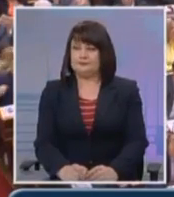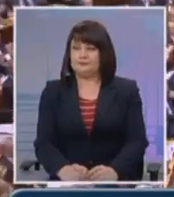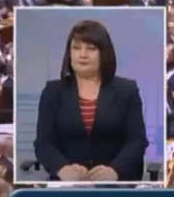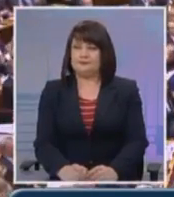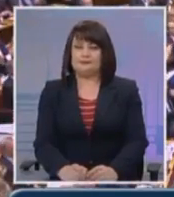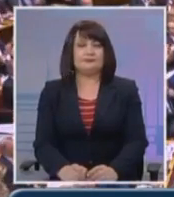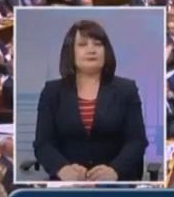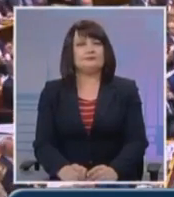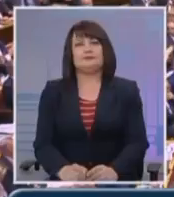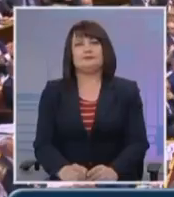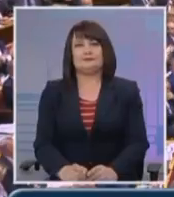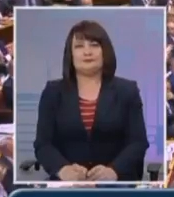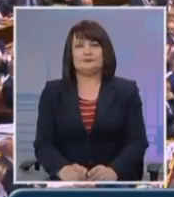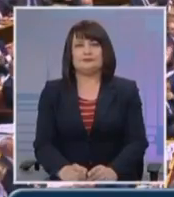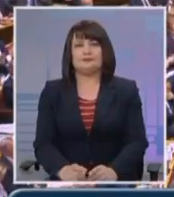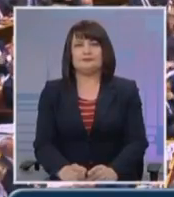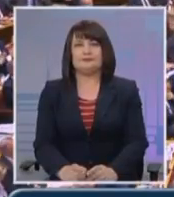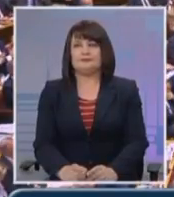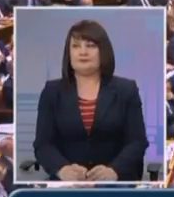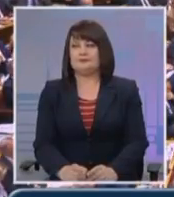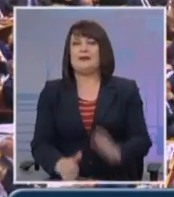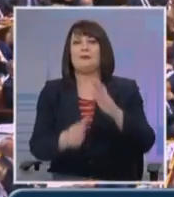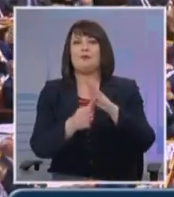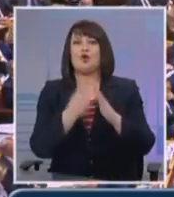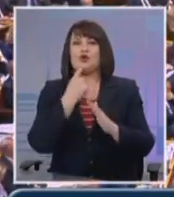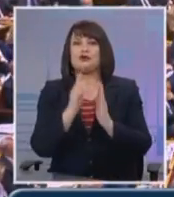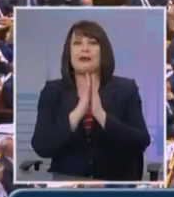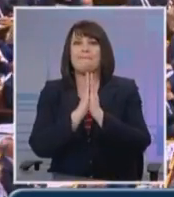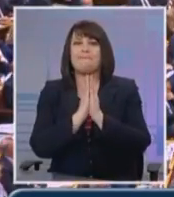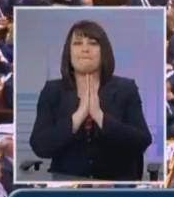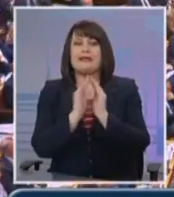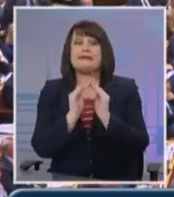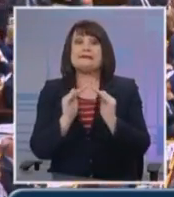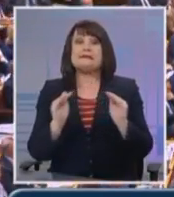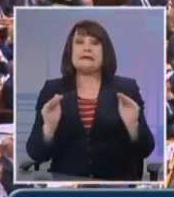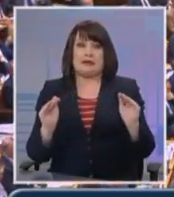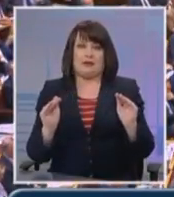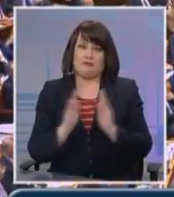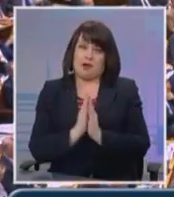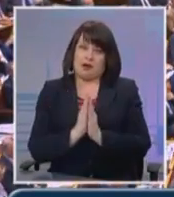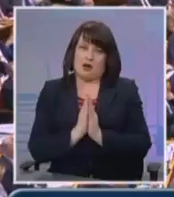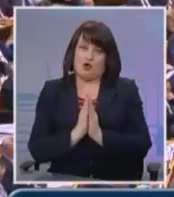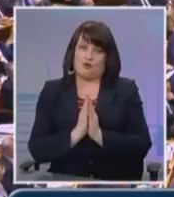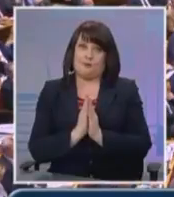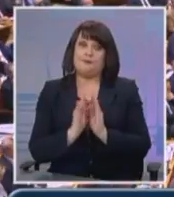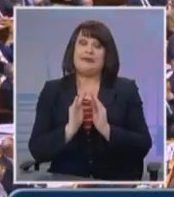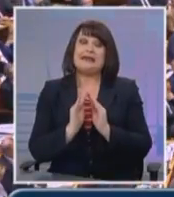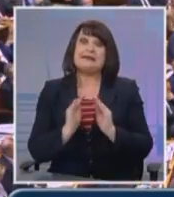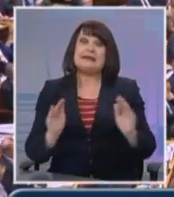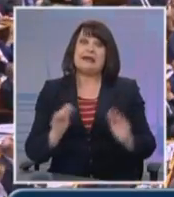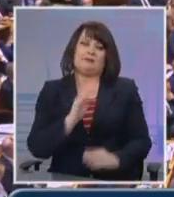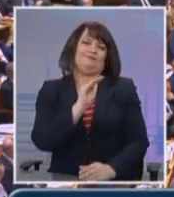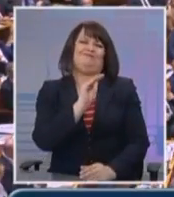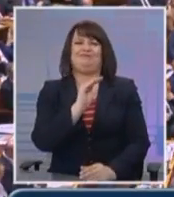Κάντε ησυχία. Παρακαλώ, κύριε